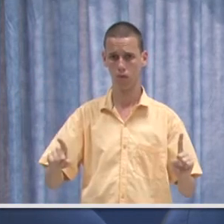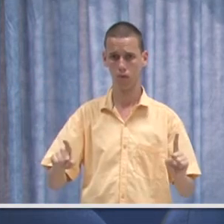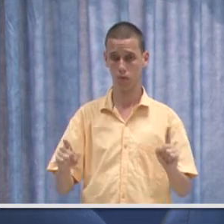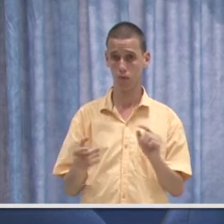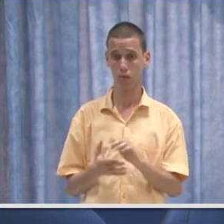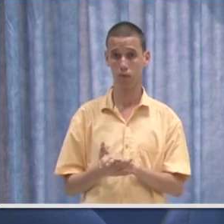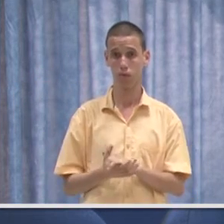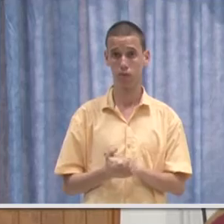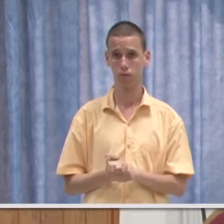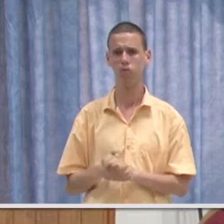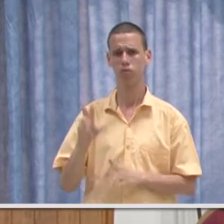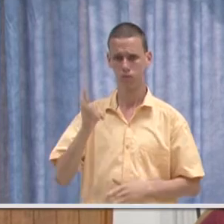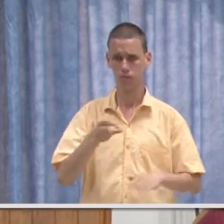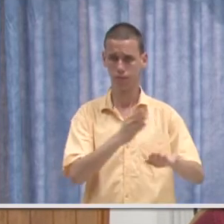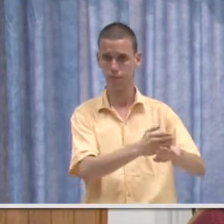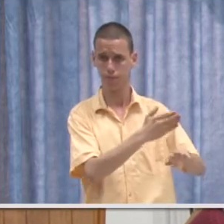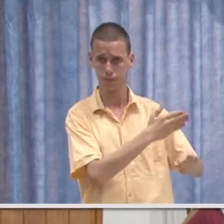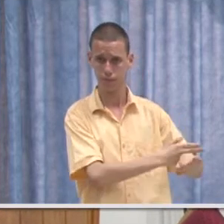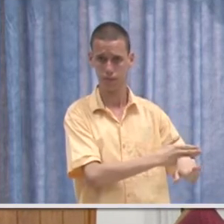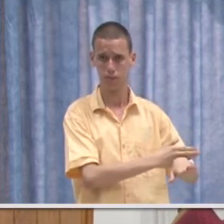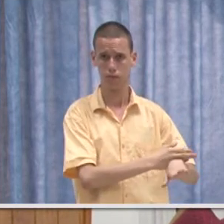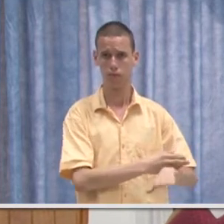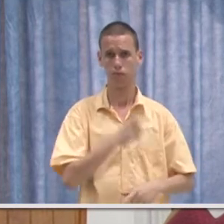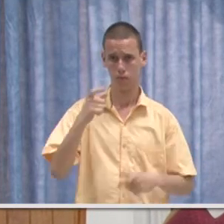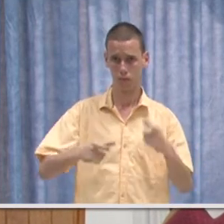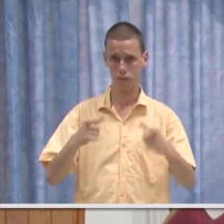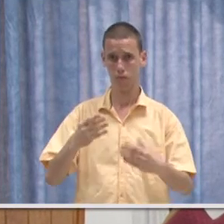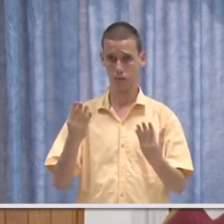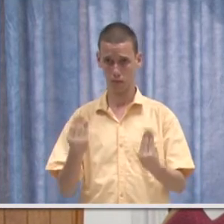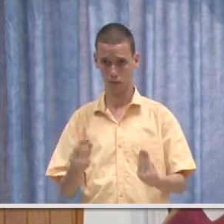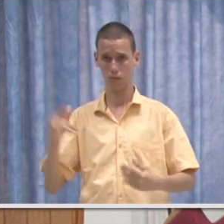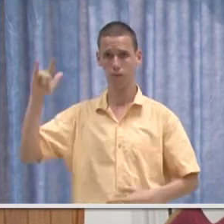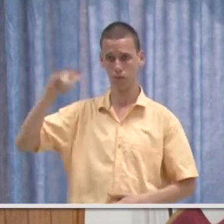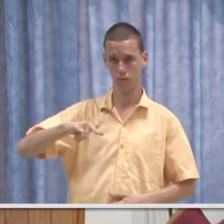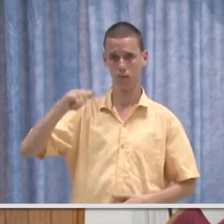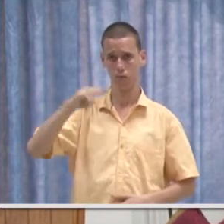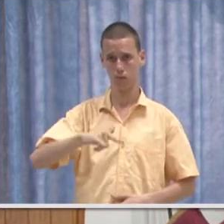ont le GOP, qui ont envie de tourner. Et même nous avons les